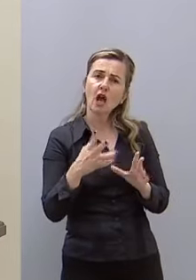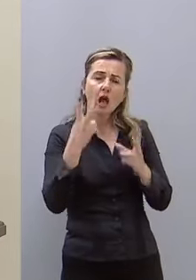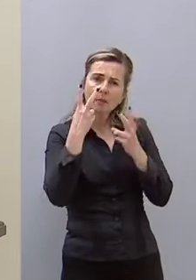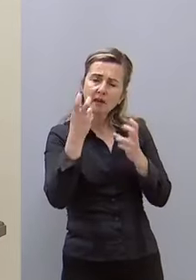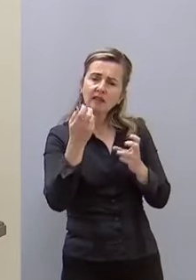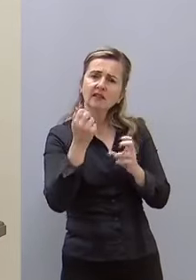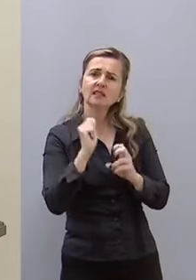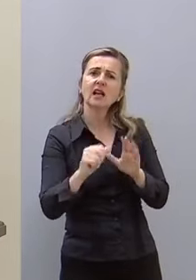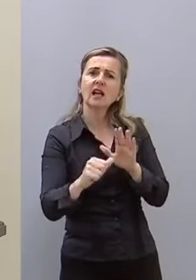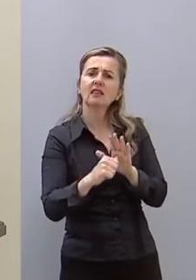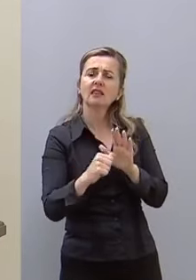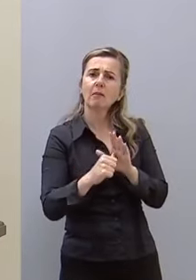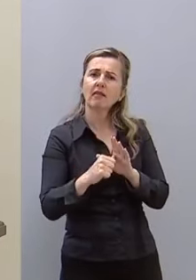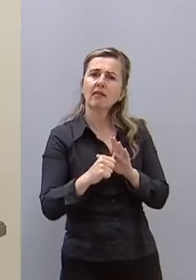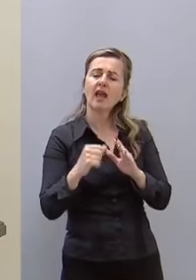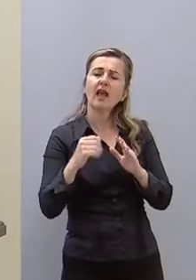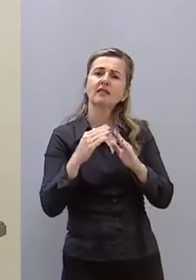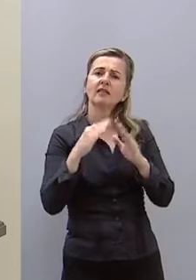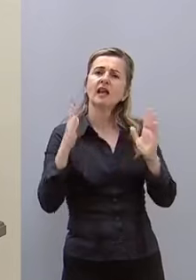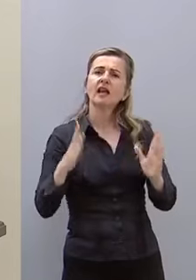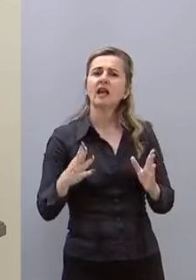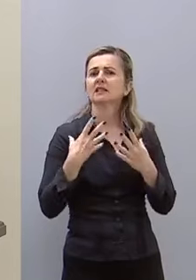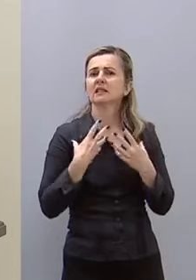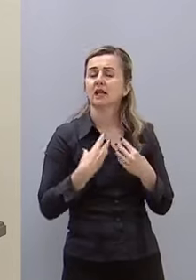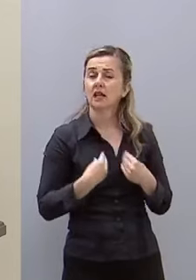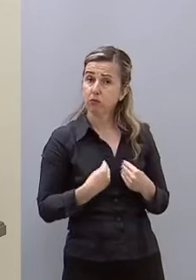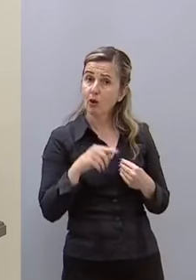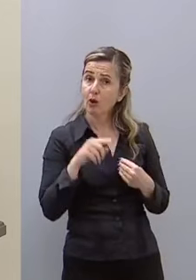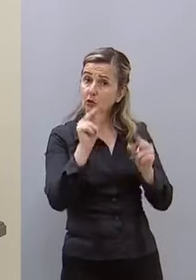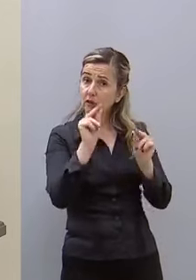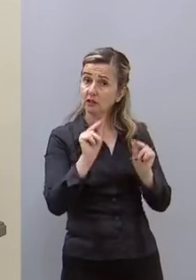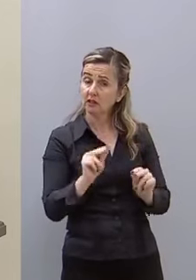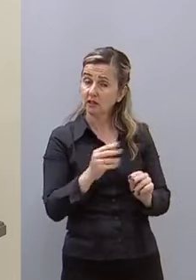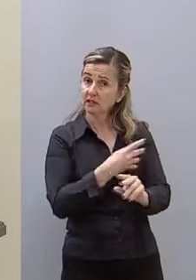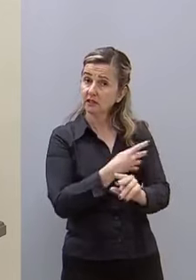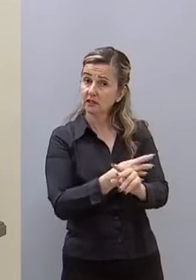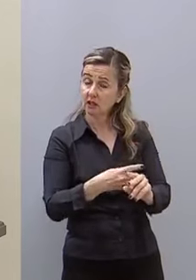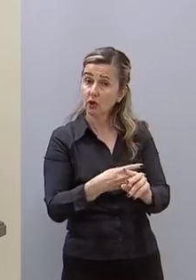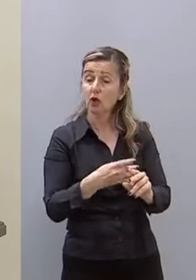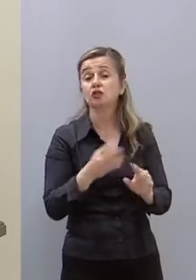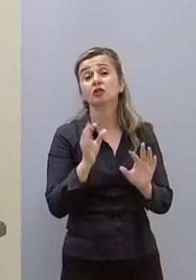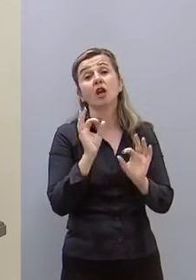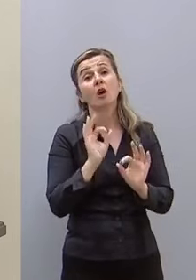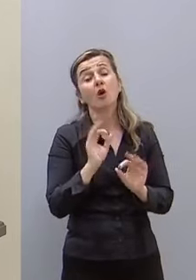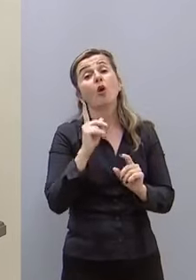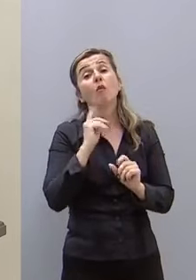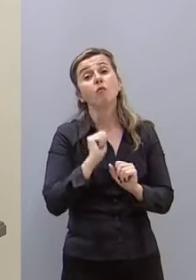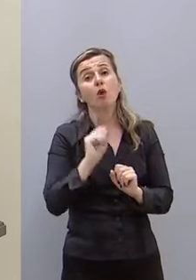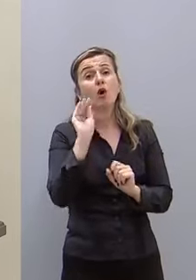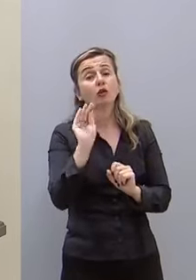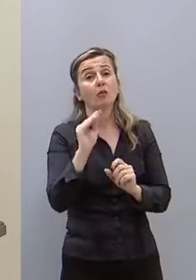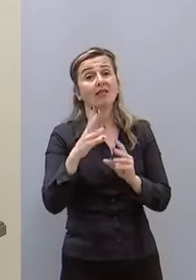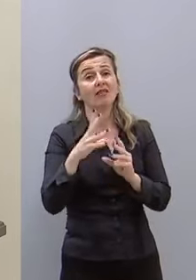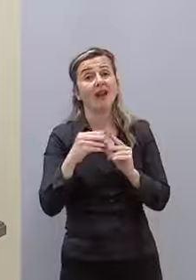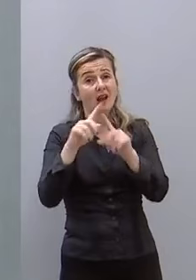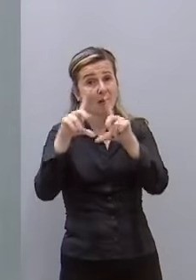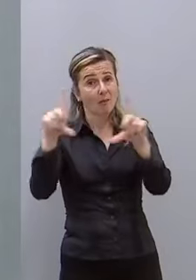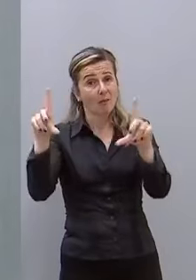dipendenti delle rsa se questi test non possono essere richiesti al medico di base